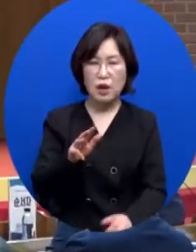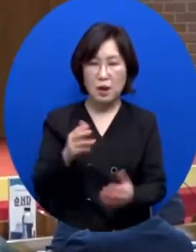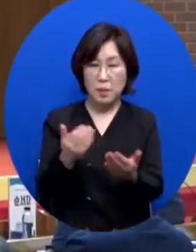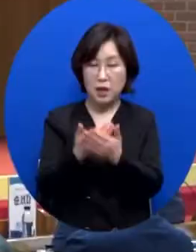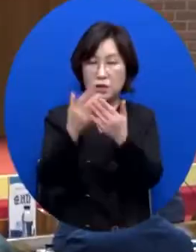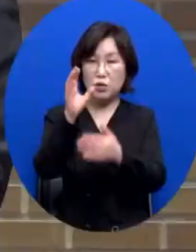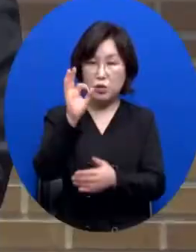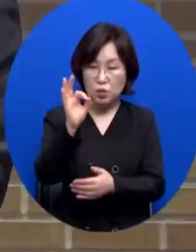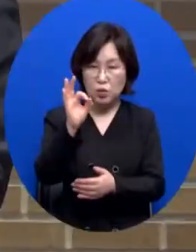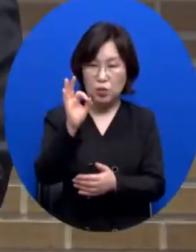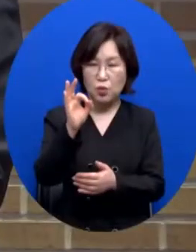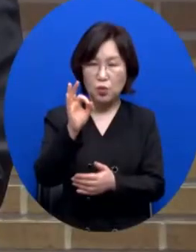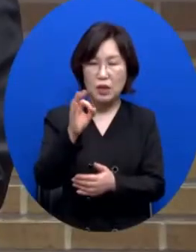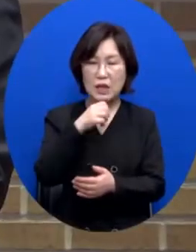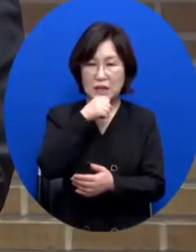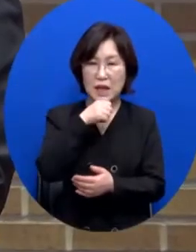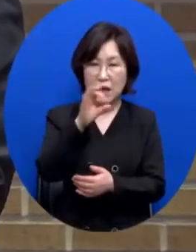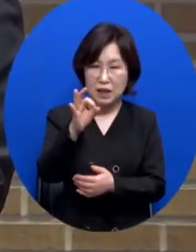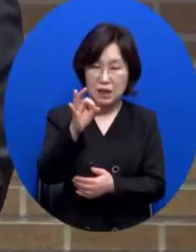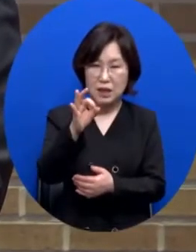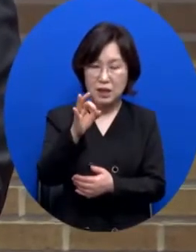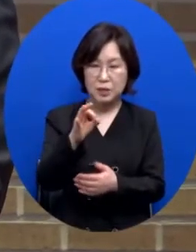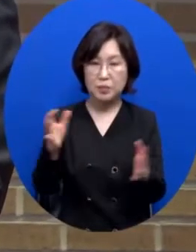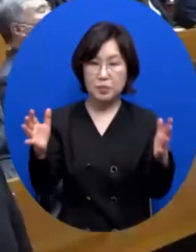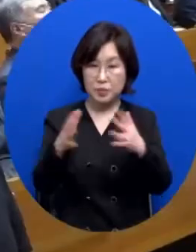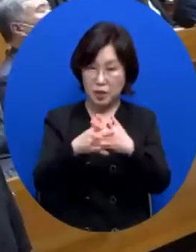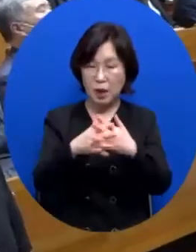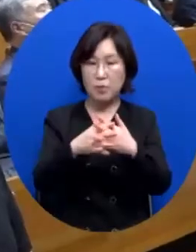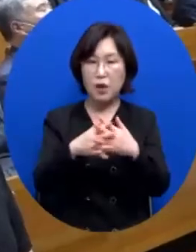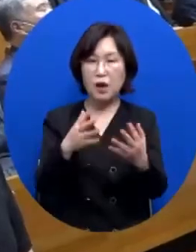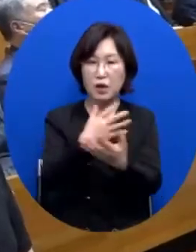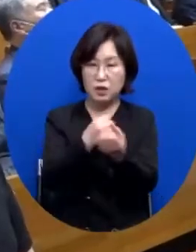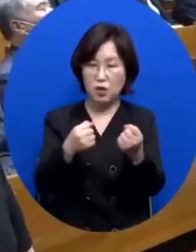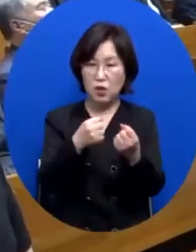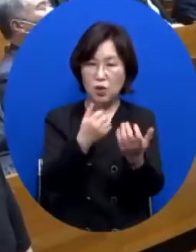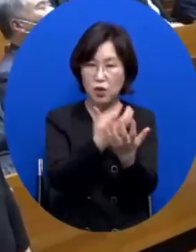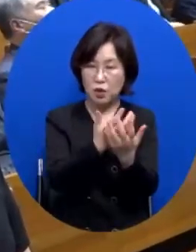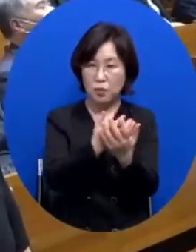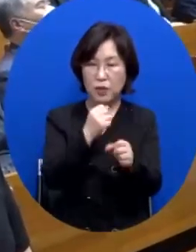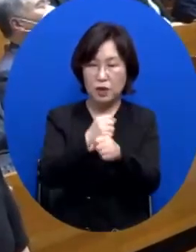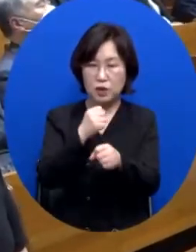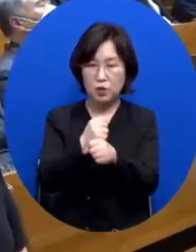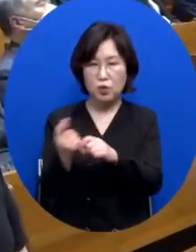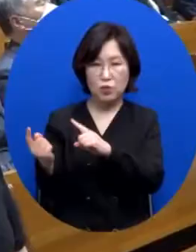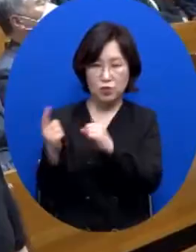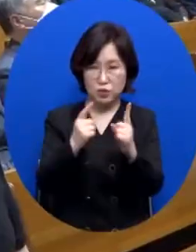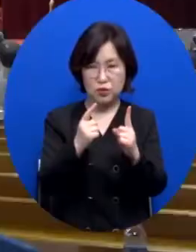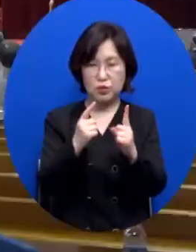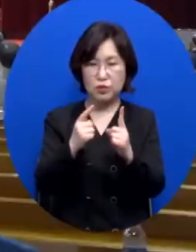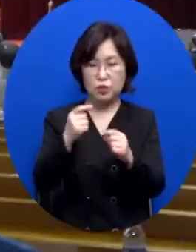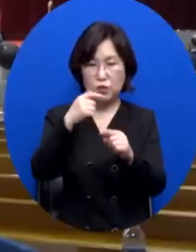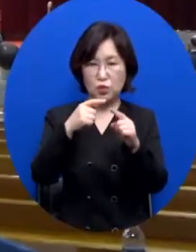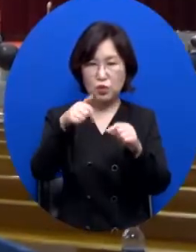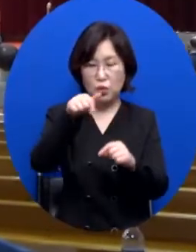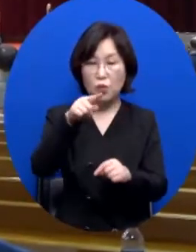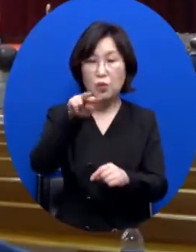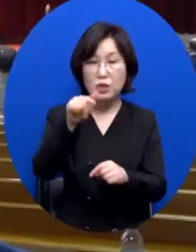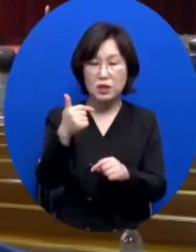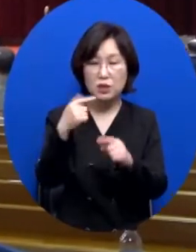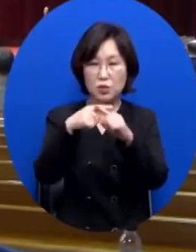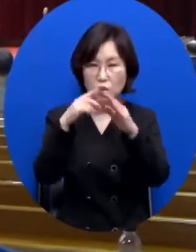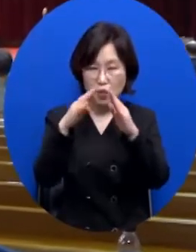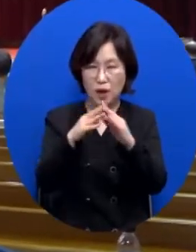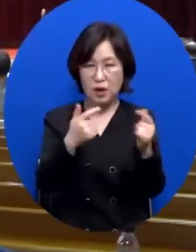과 고 심장 학회의 장학기금 협약서 를 전달하고 교회의 회복과 부웅 고 신교 회 통일 한국과